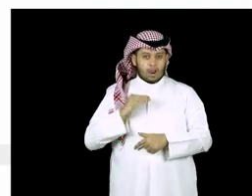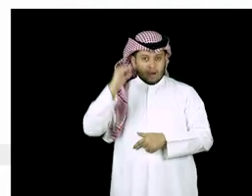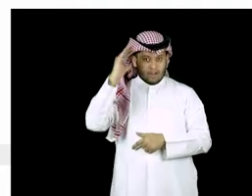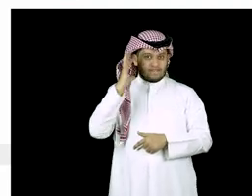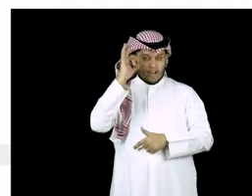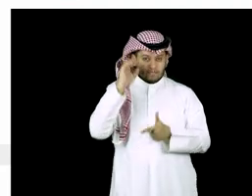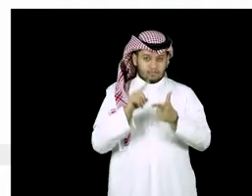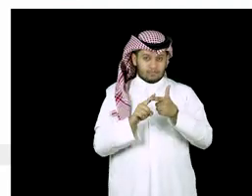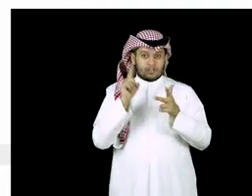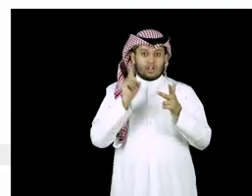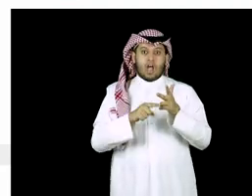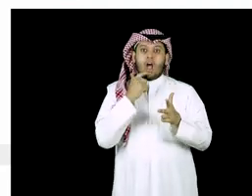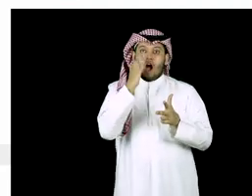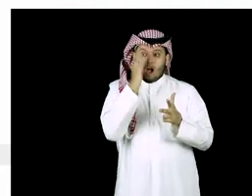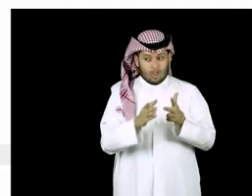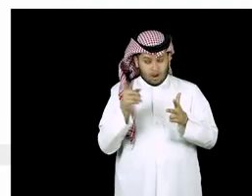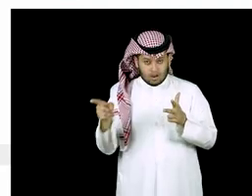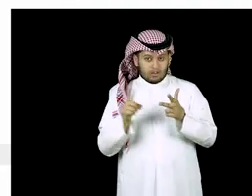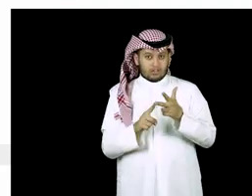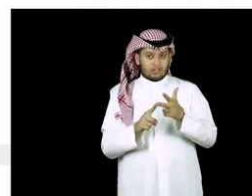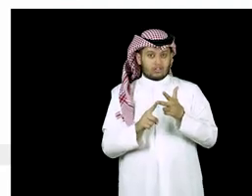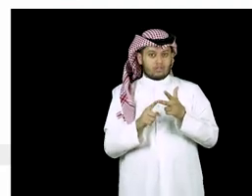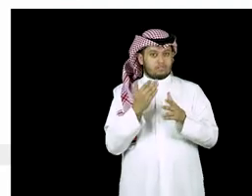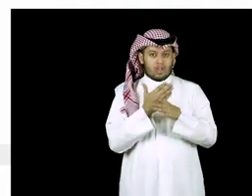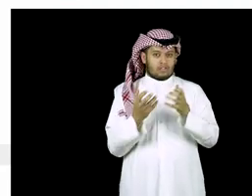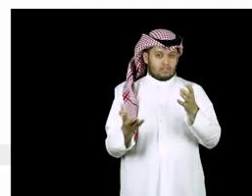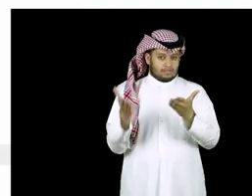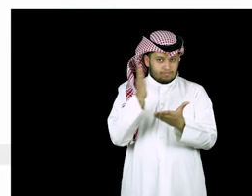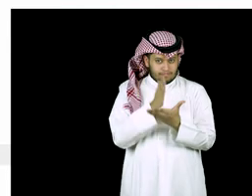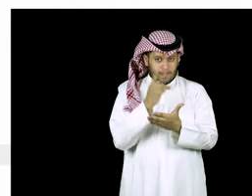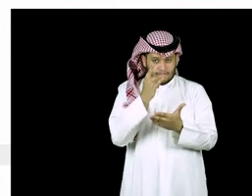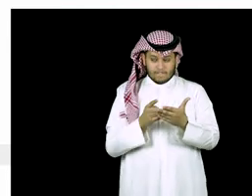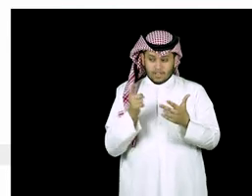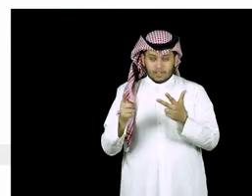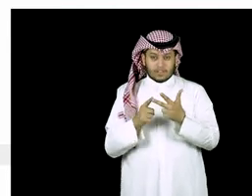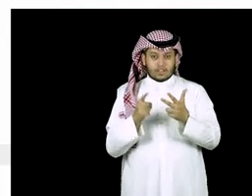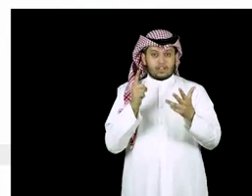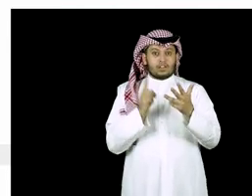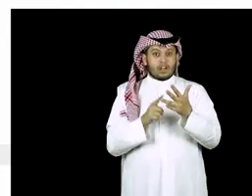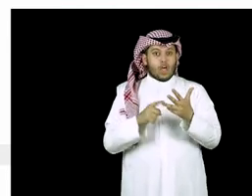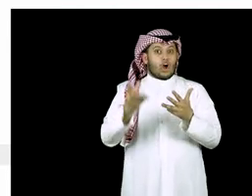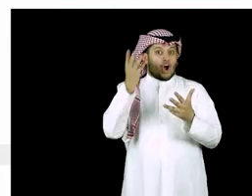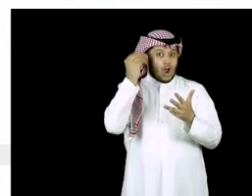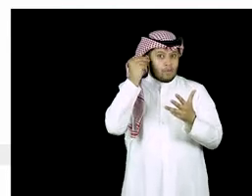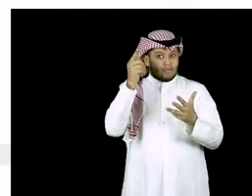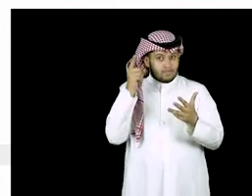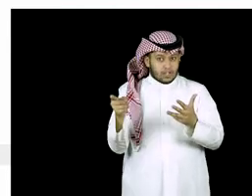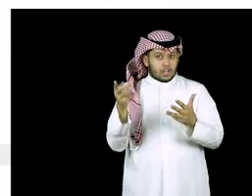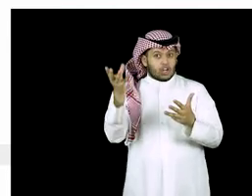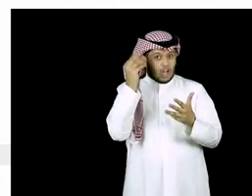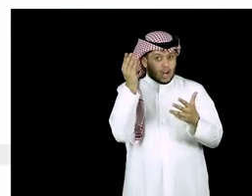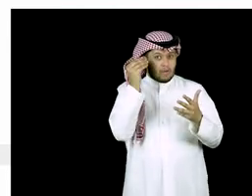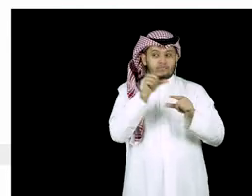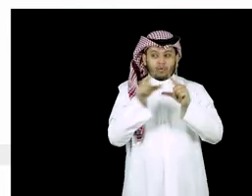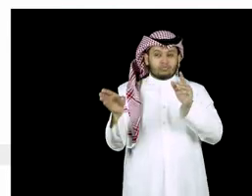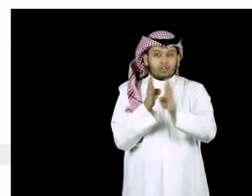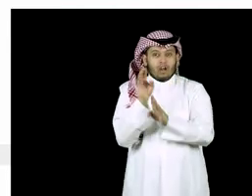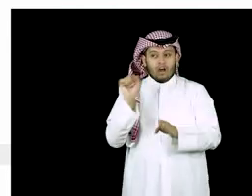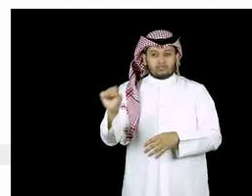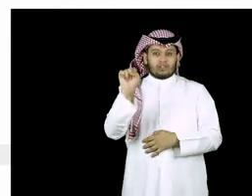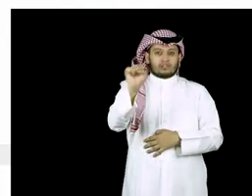الشرط الثالث العدالة وتعني الاستقامة، الشرط الرابع العلم وهو في كل مجال